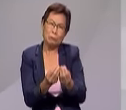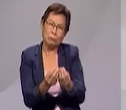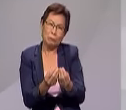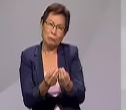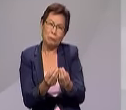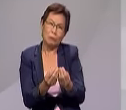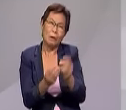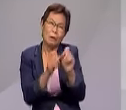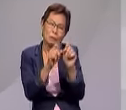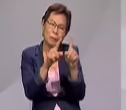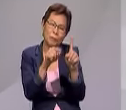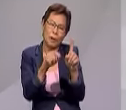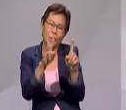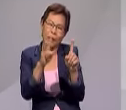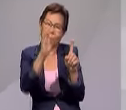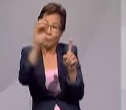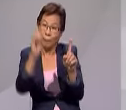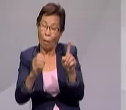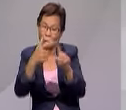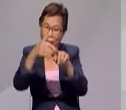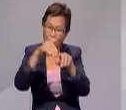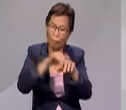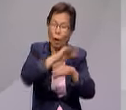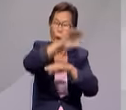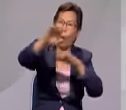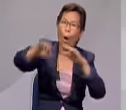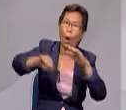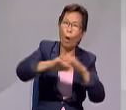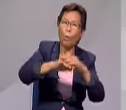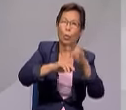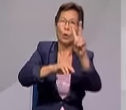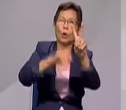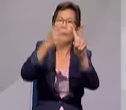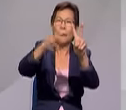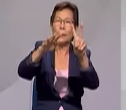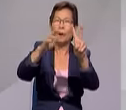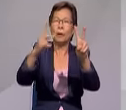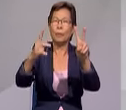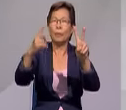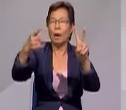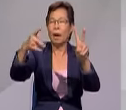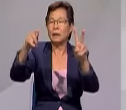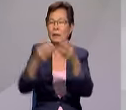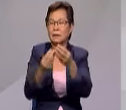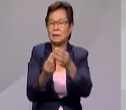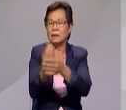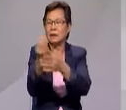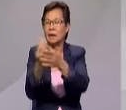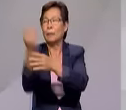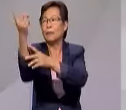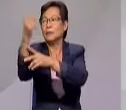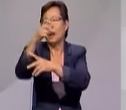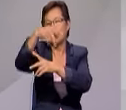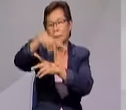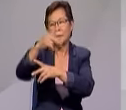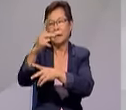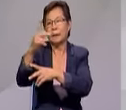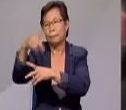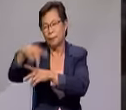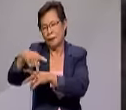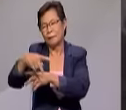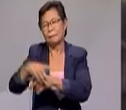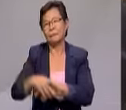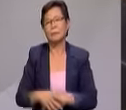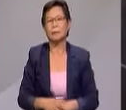iaitu hanya 11.6% daripada keseluruhan 215,000 hektar tanaman sawit PKP.